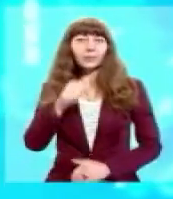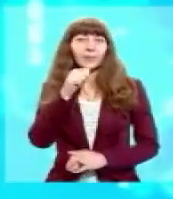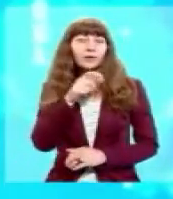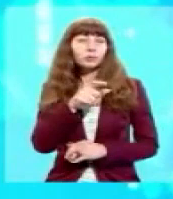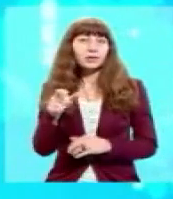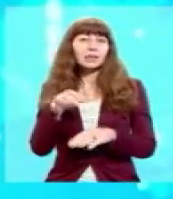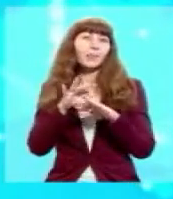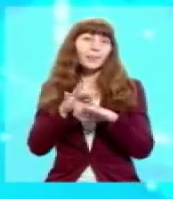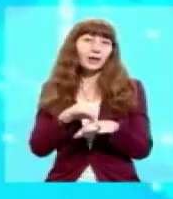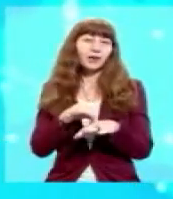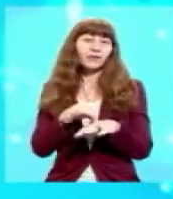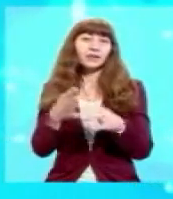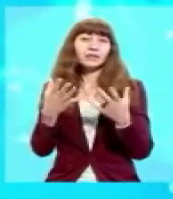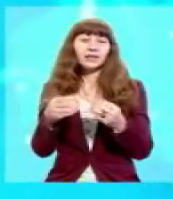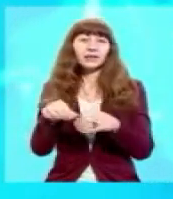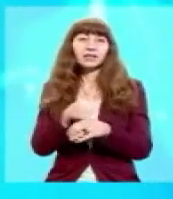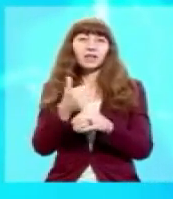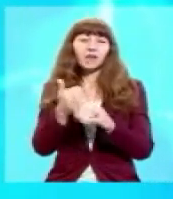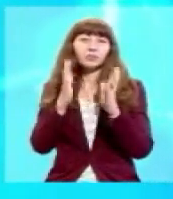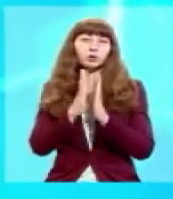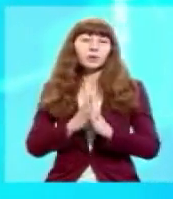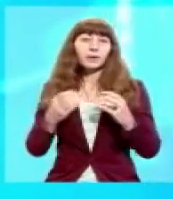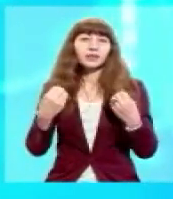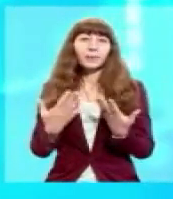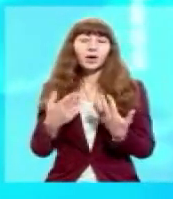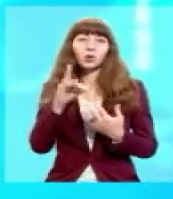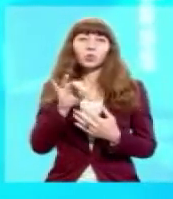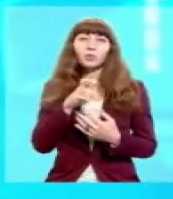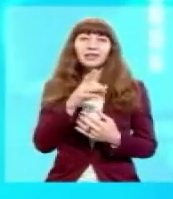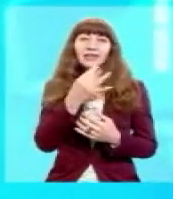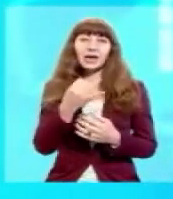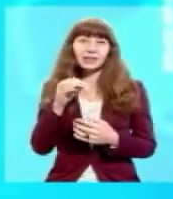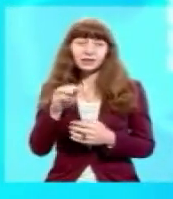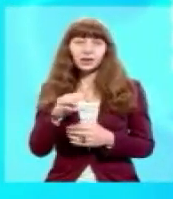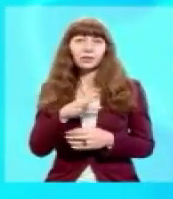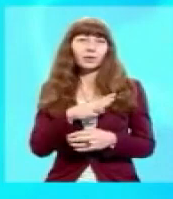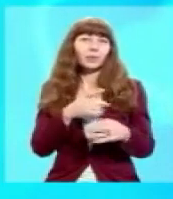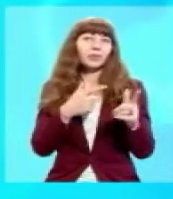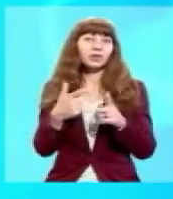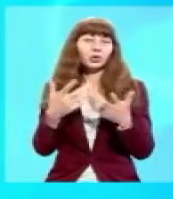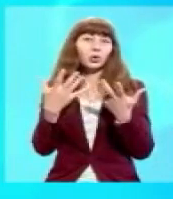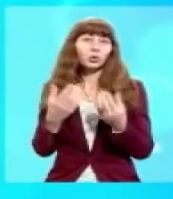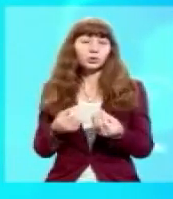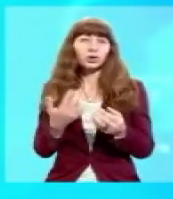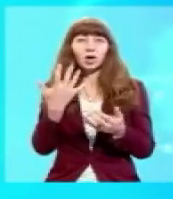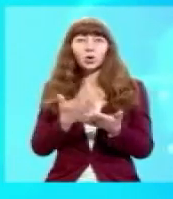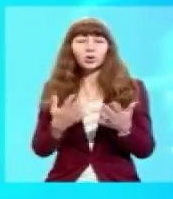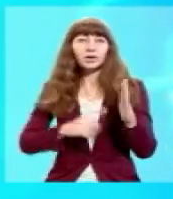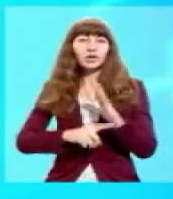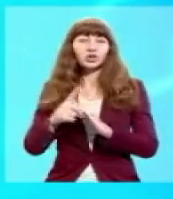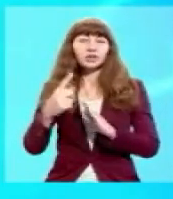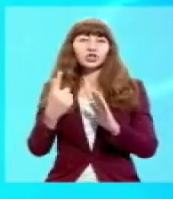Қосайналықтар ислам дініндегі басты мерекенің бірі Құрбан айт мейрамын атап өтіп жатыр. Оразадан соң 70 күннен кейін басталған бұл